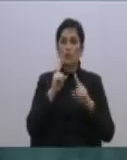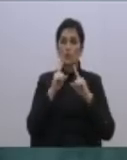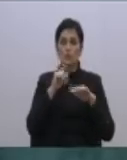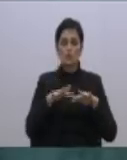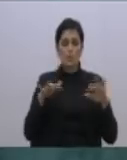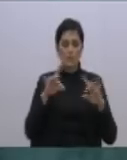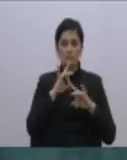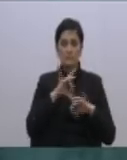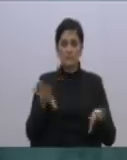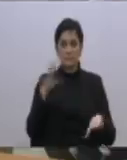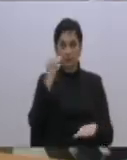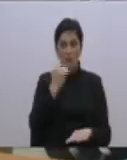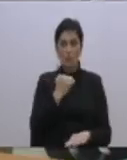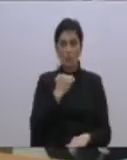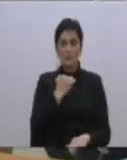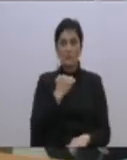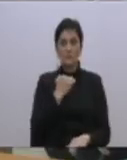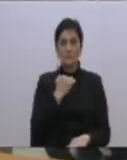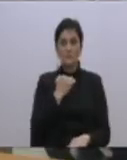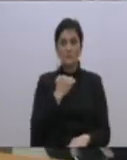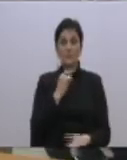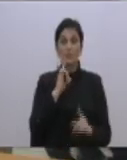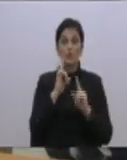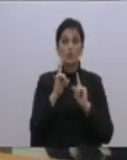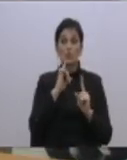gaimartos malot khdoma